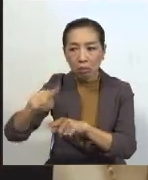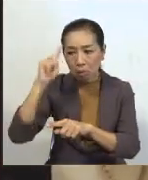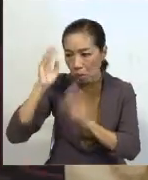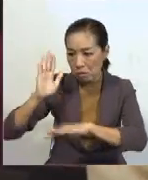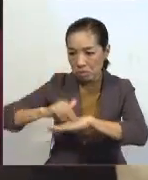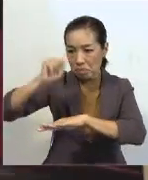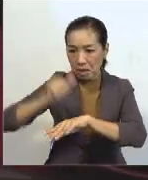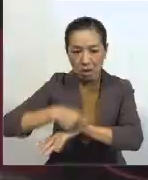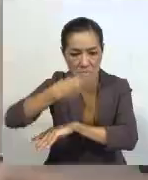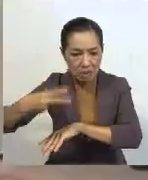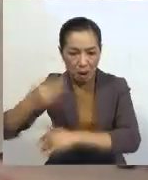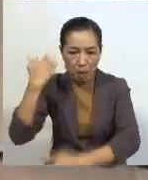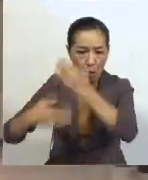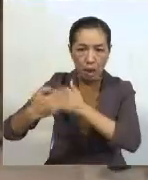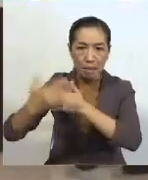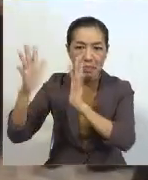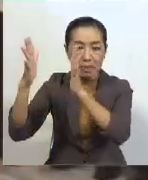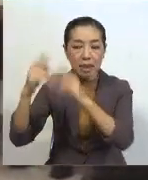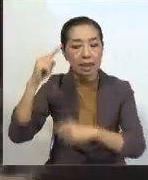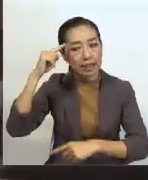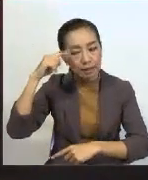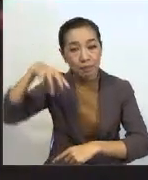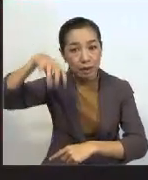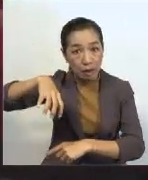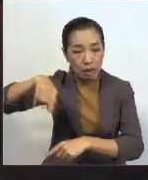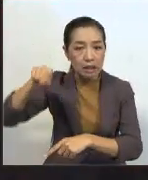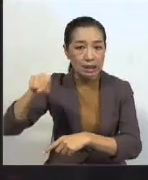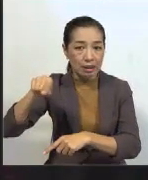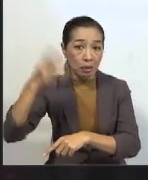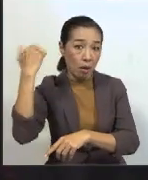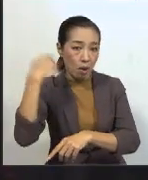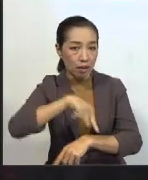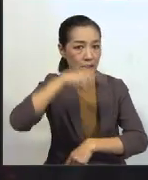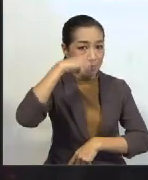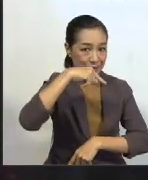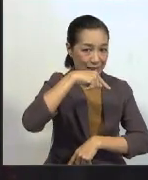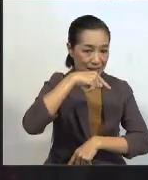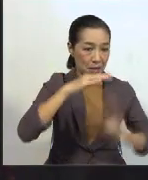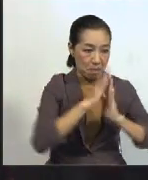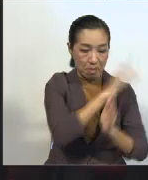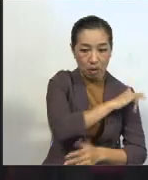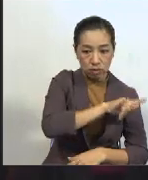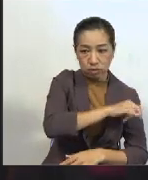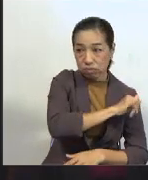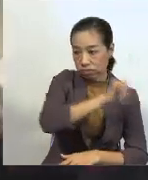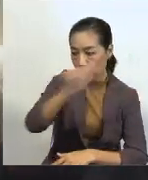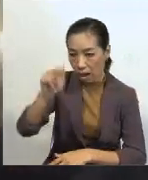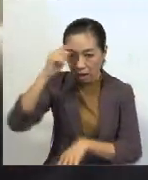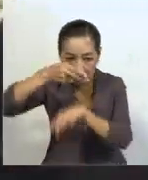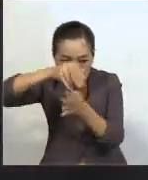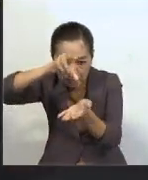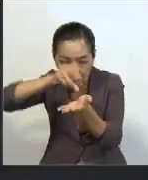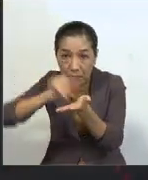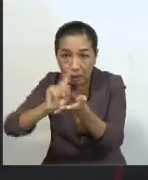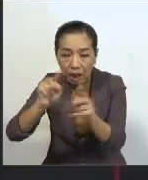ราณฉบับดังกล่าวได้สำนักวาติกันได้บันทึกภาพการพบกันครั้งนั้นด้วยภาพวาดสีน้ำมันขนาดใหญ่ติดตั้ง